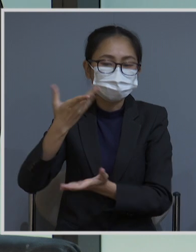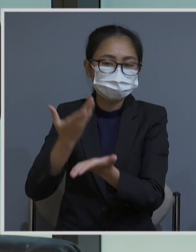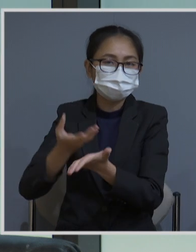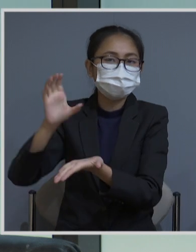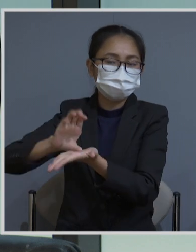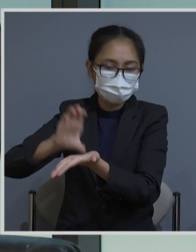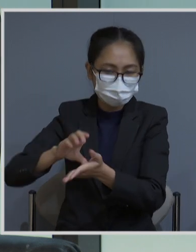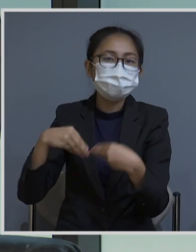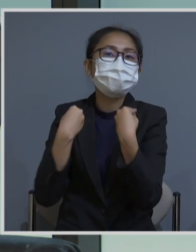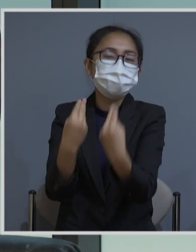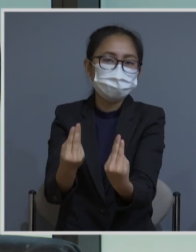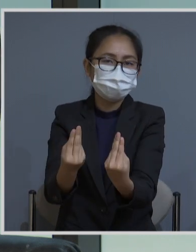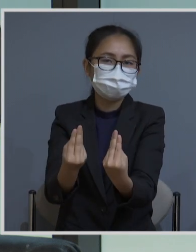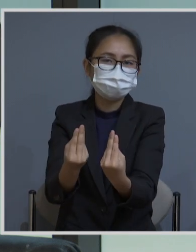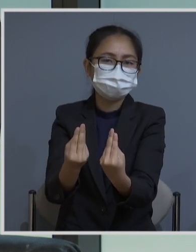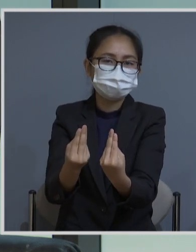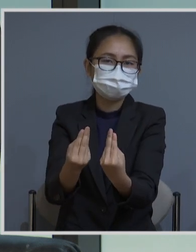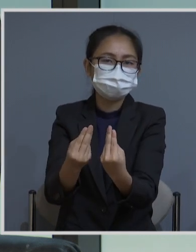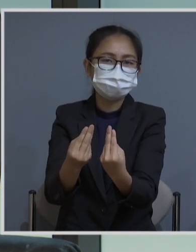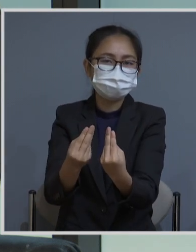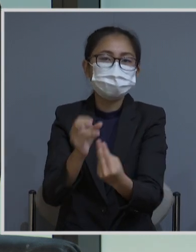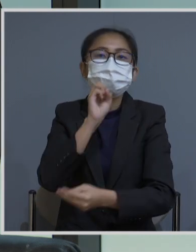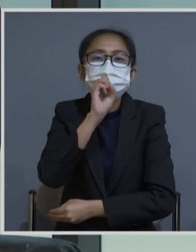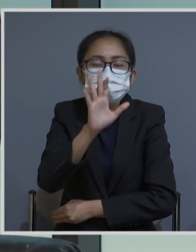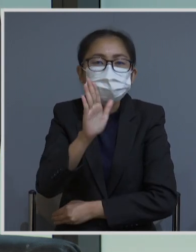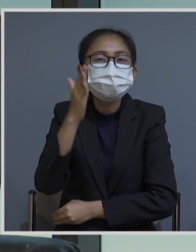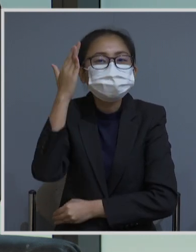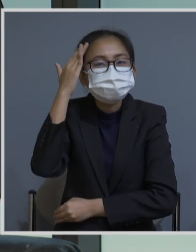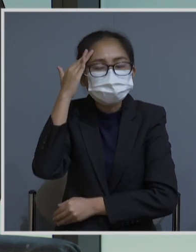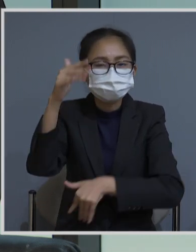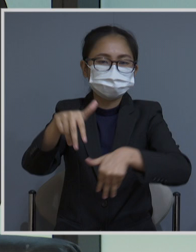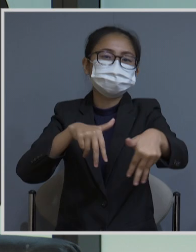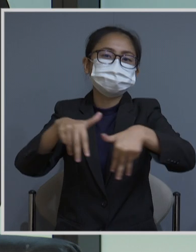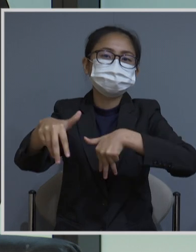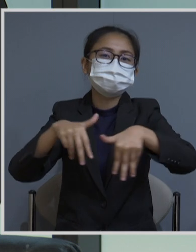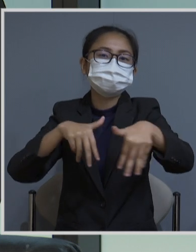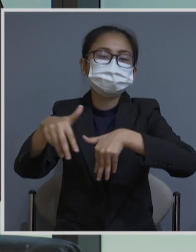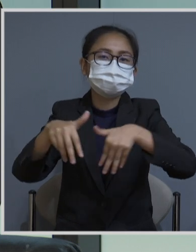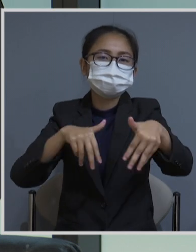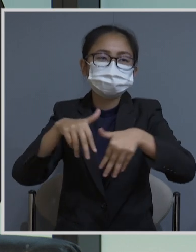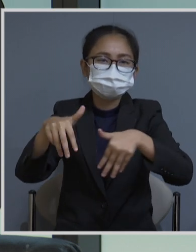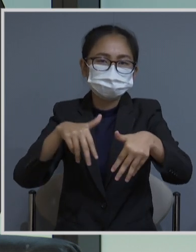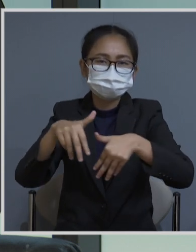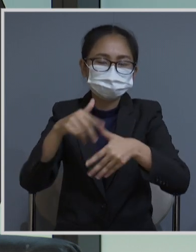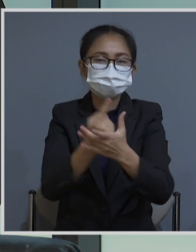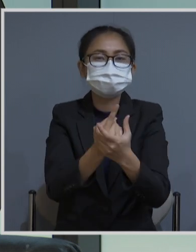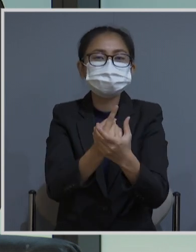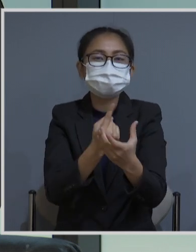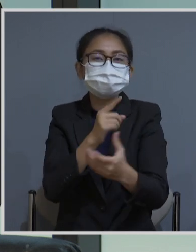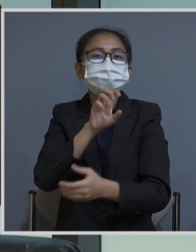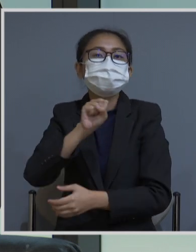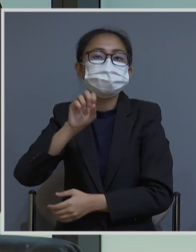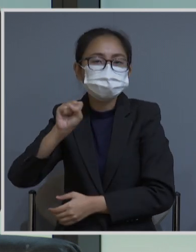6 6ให้กับหน้าก่อนครับขอการเรียนพี่น้องประชาชนแทนชั่นสอนอนุรักษ์